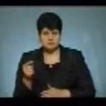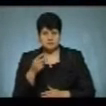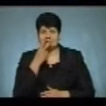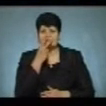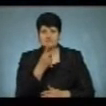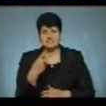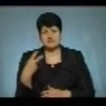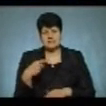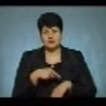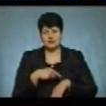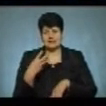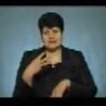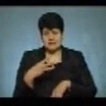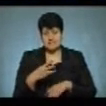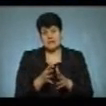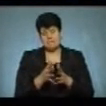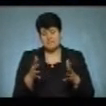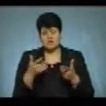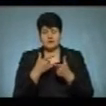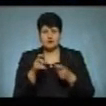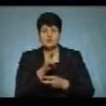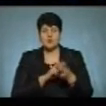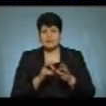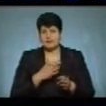о 20:30. До цього більше інформації